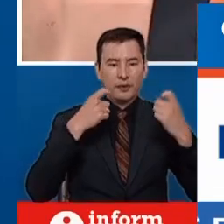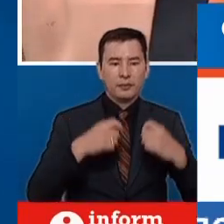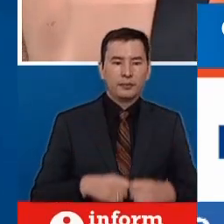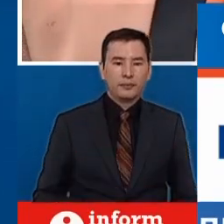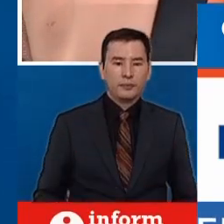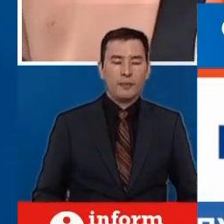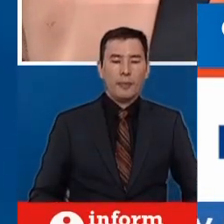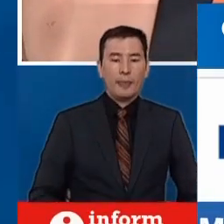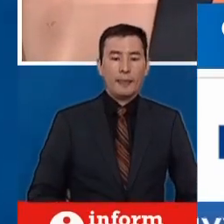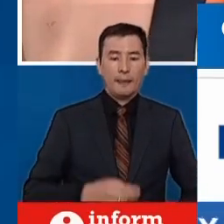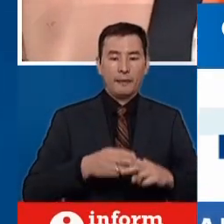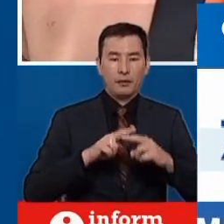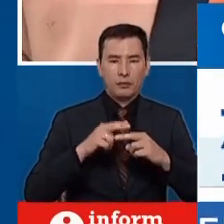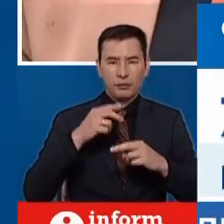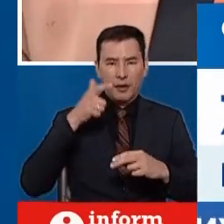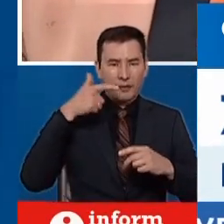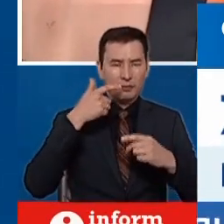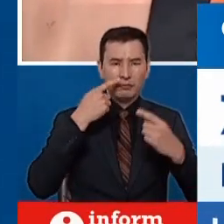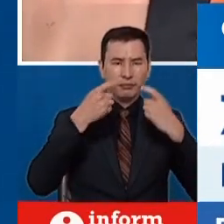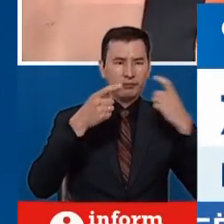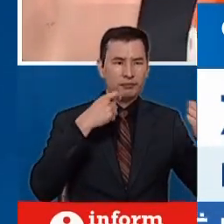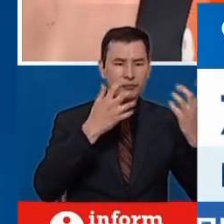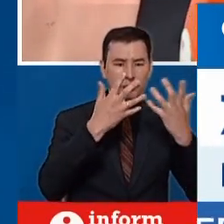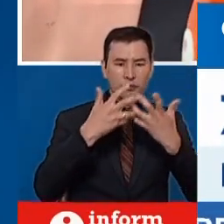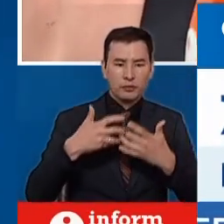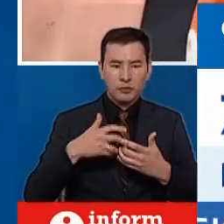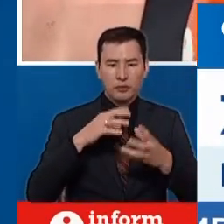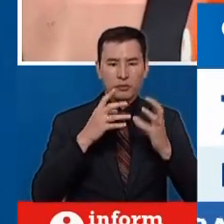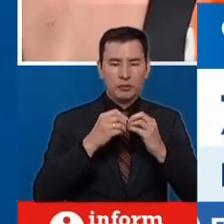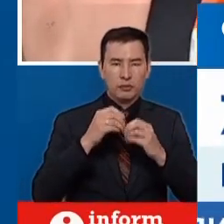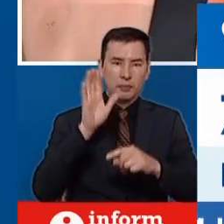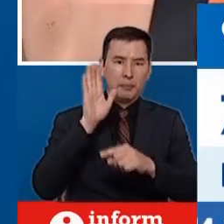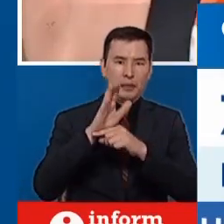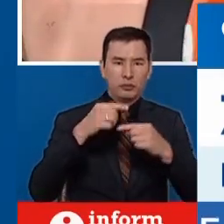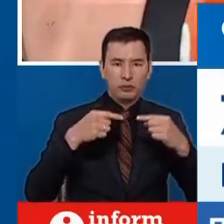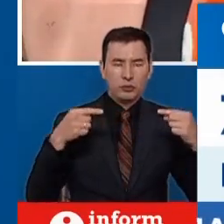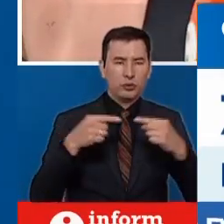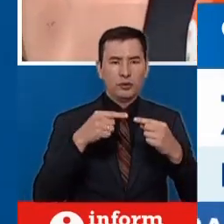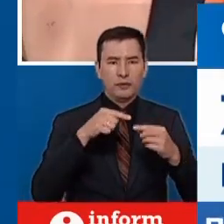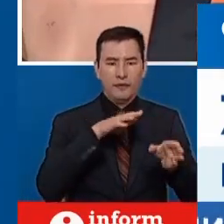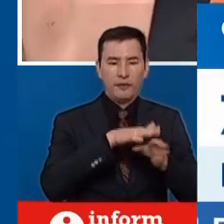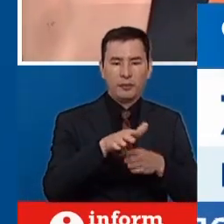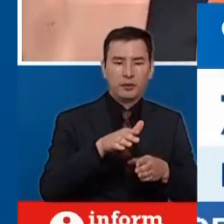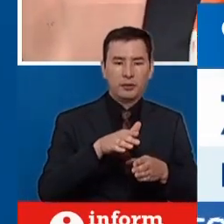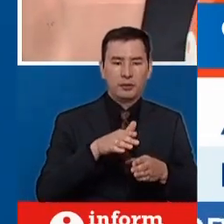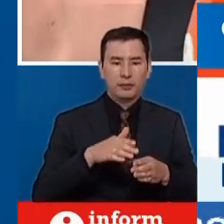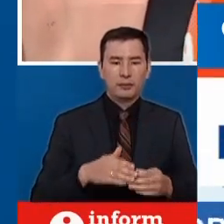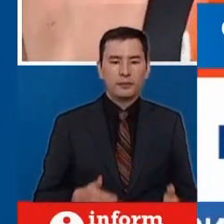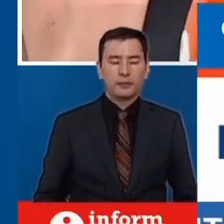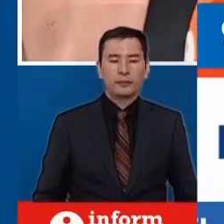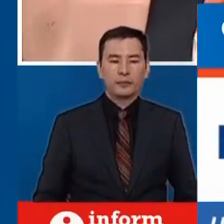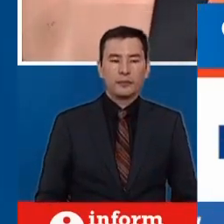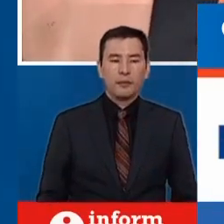по расчетам командования эти занятия позволят командирам отточить навыки организации боевой подготовки воинских частях и